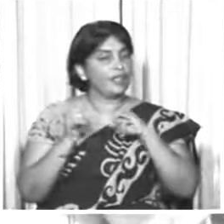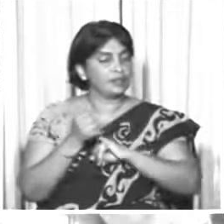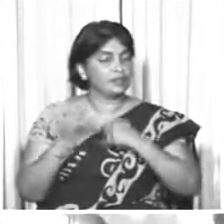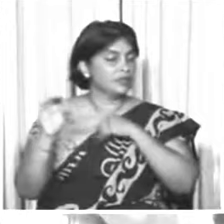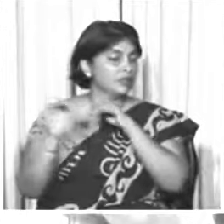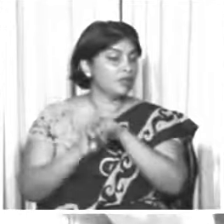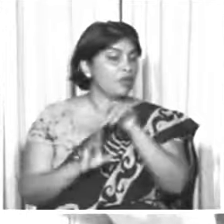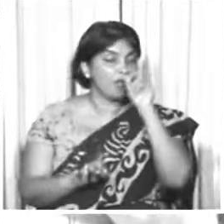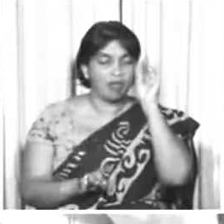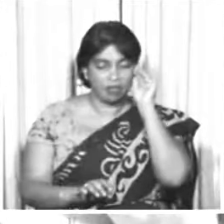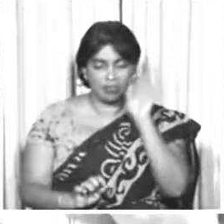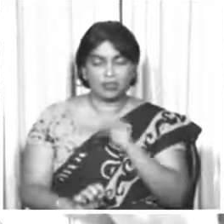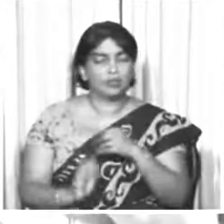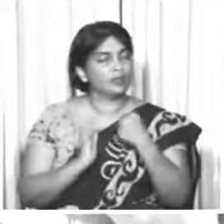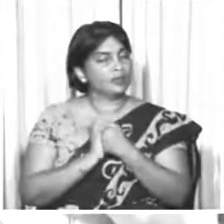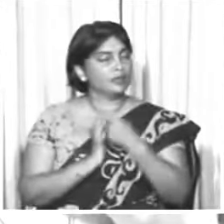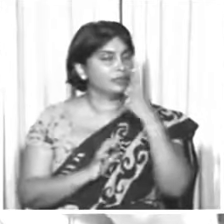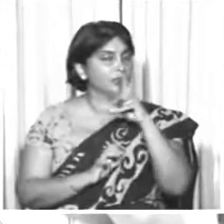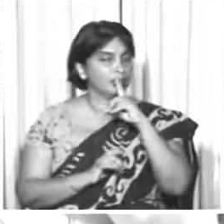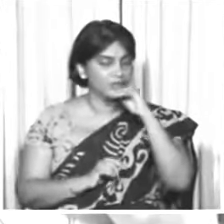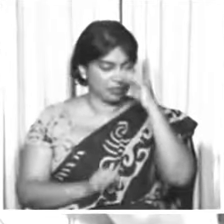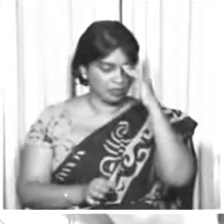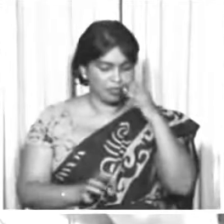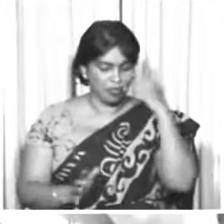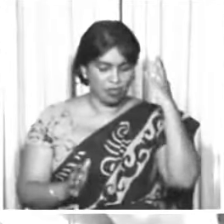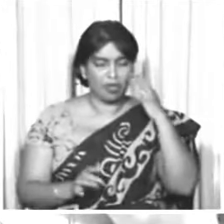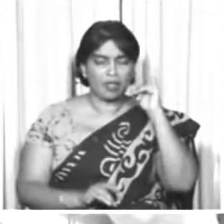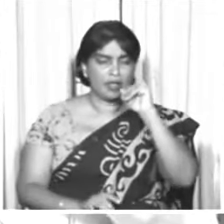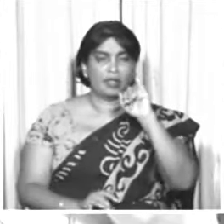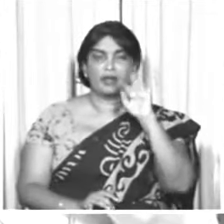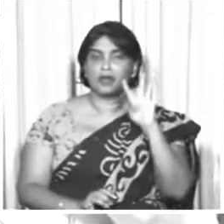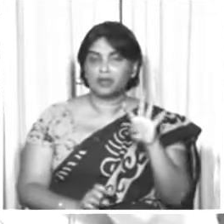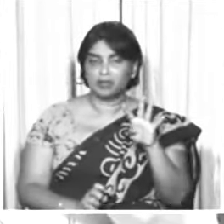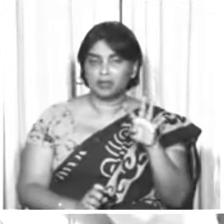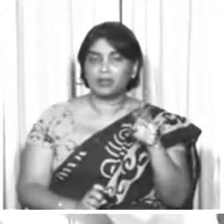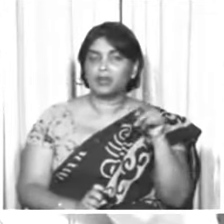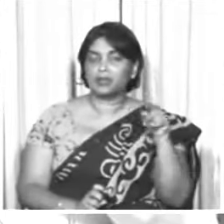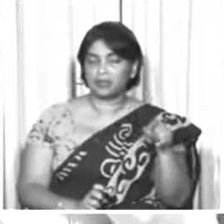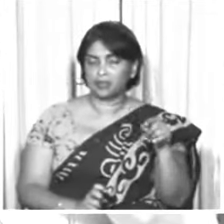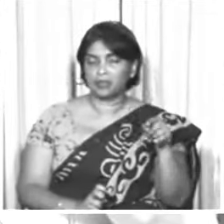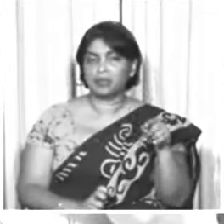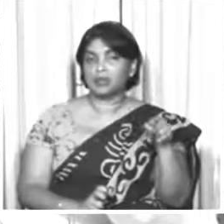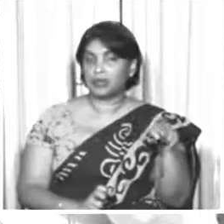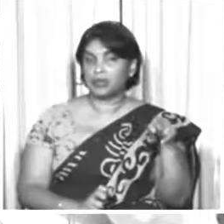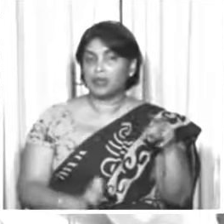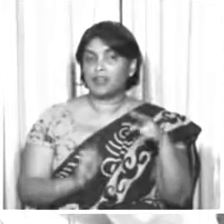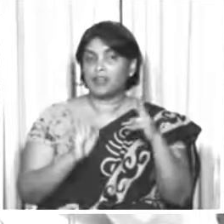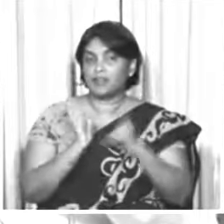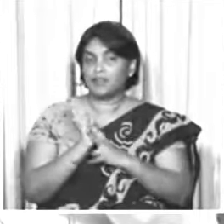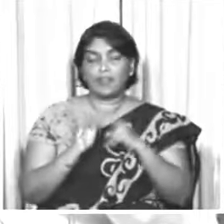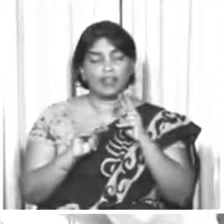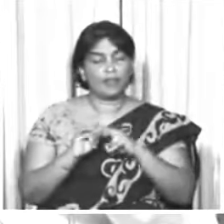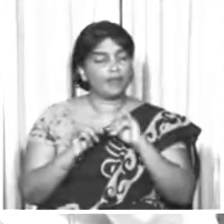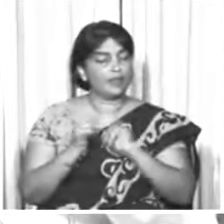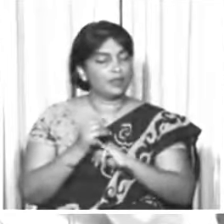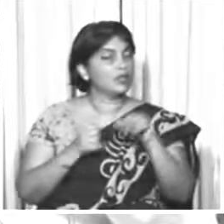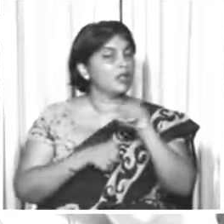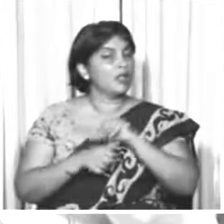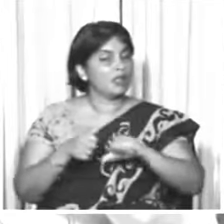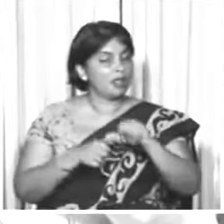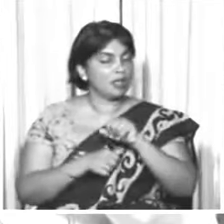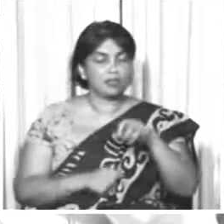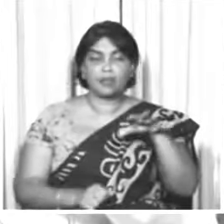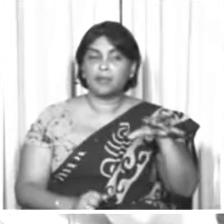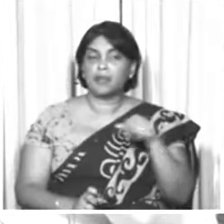නගලා ගඩු නියෝජ්‍ය කතාවක් තිබේ ලෝකේ රටවල් 64ක් මේ මේ VFS කියන ආයතනය